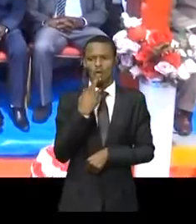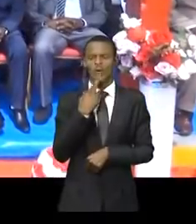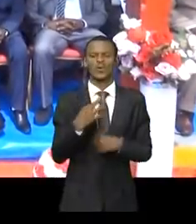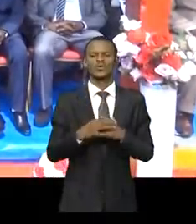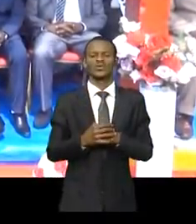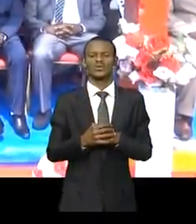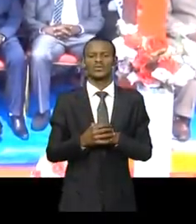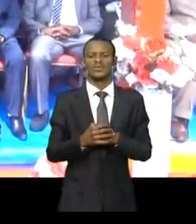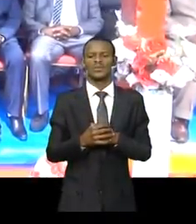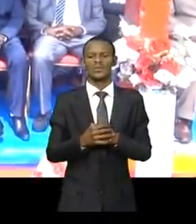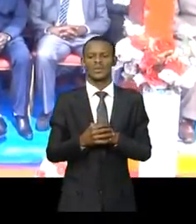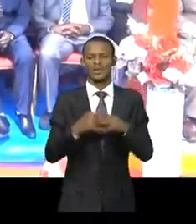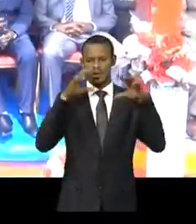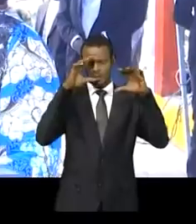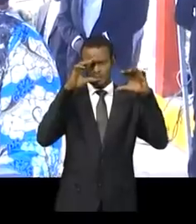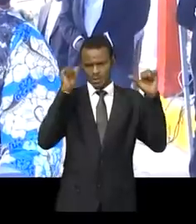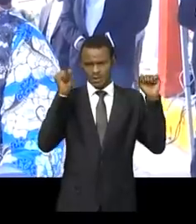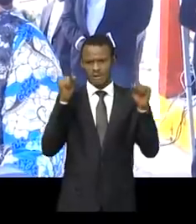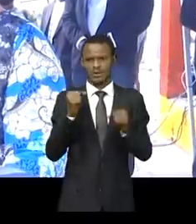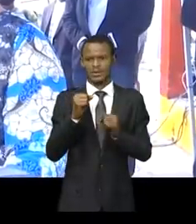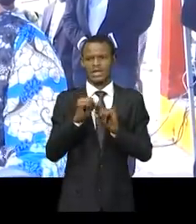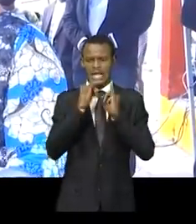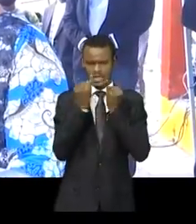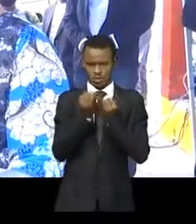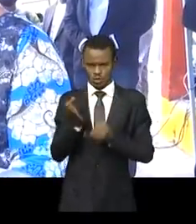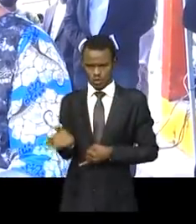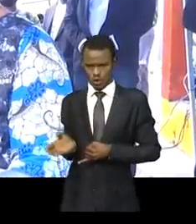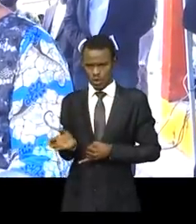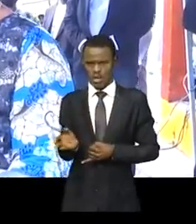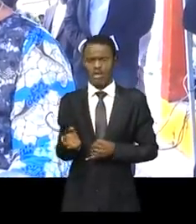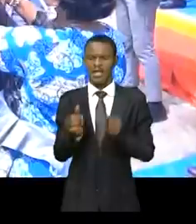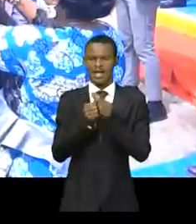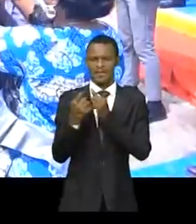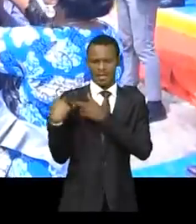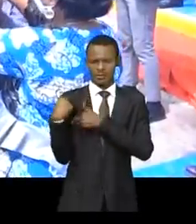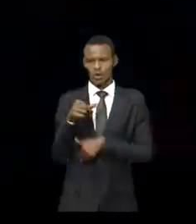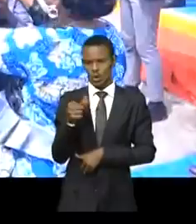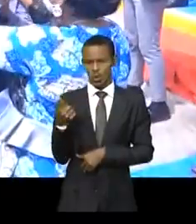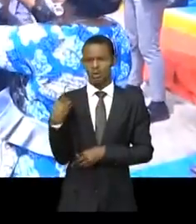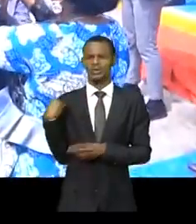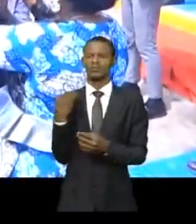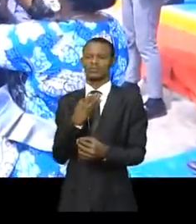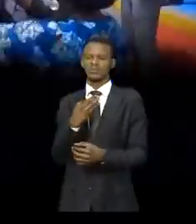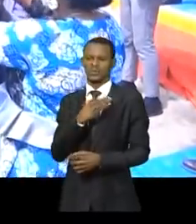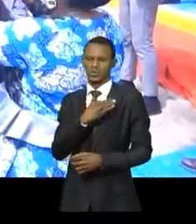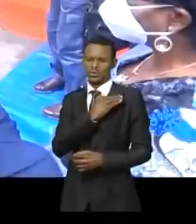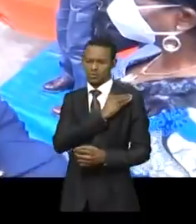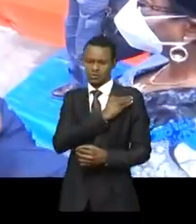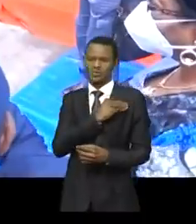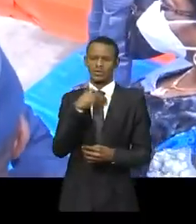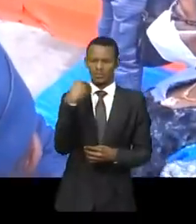quelques autorités, l'air était aux différentes adresses et à la collation des grades du secrétaire général de la Croix-Rouge